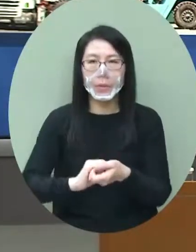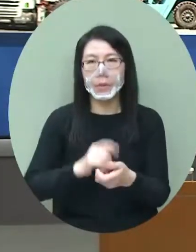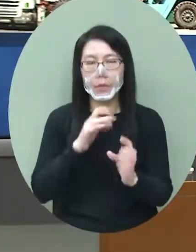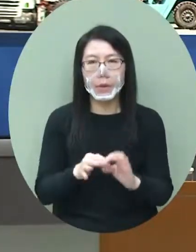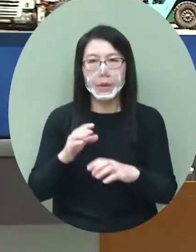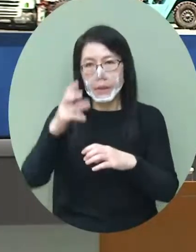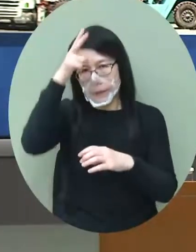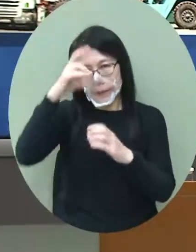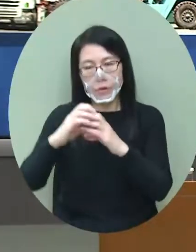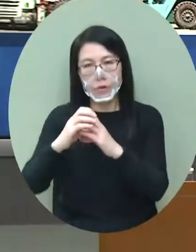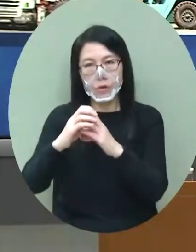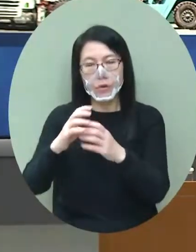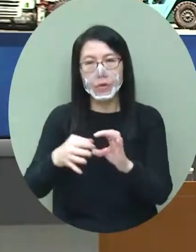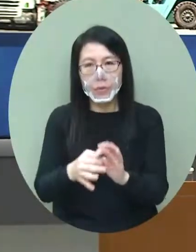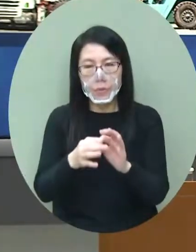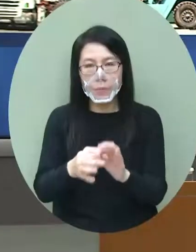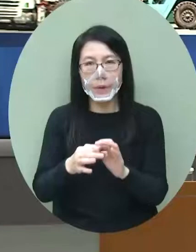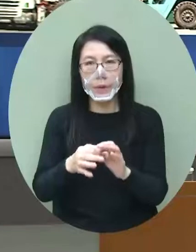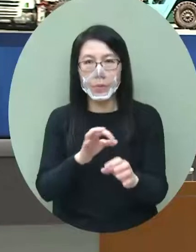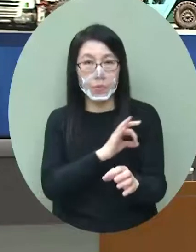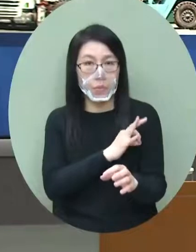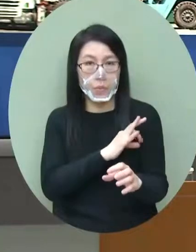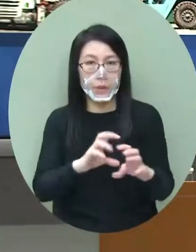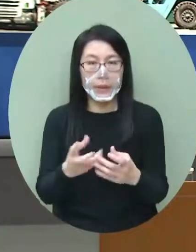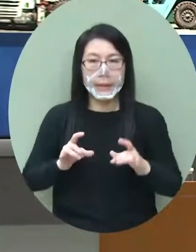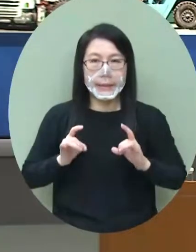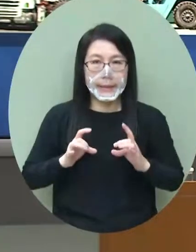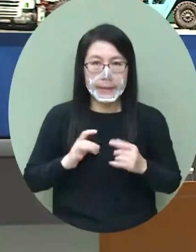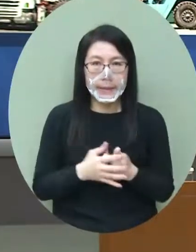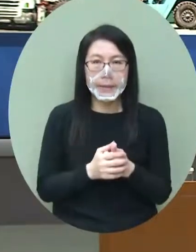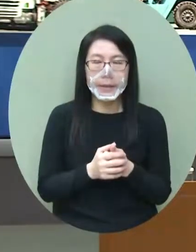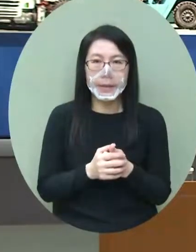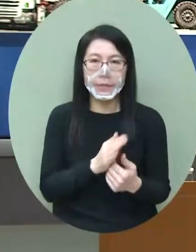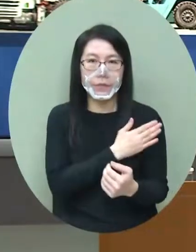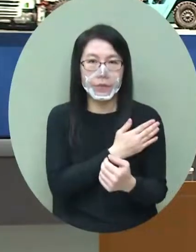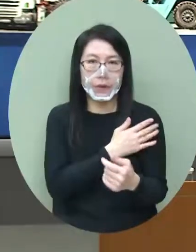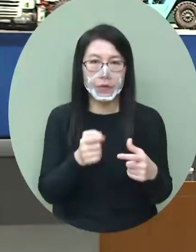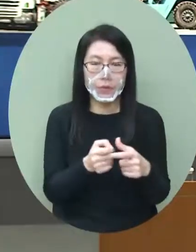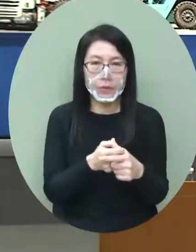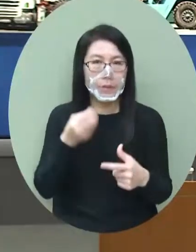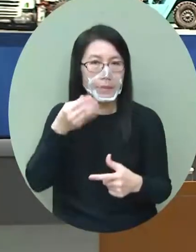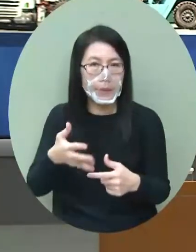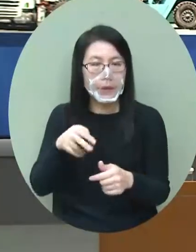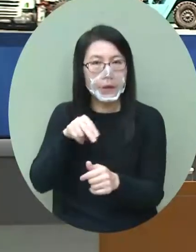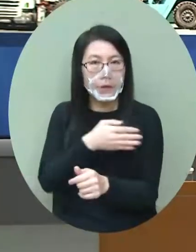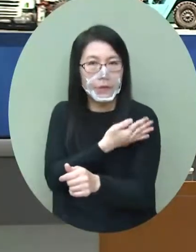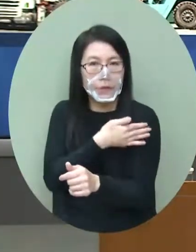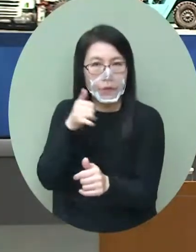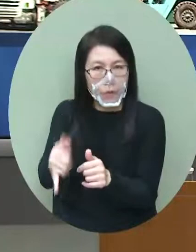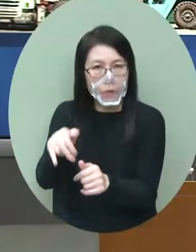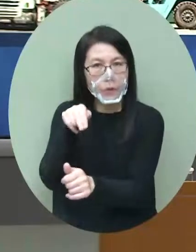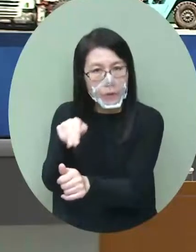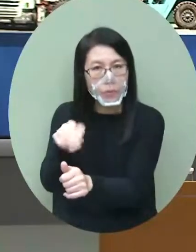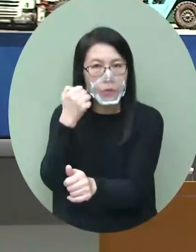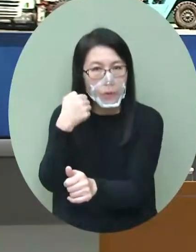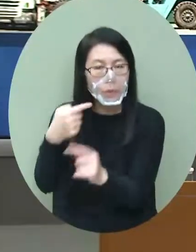有一个配套组，就是社会福利署连同一些机构或者是私人的承办商，他们会提供护理的